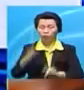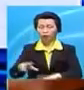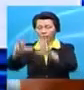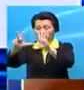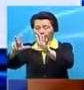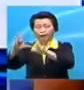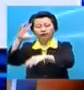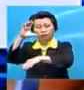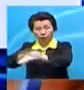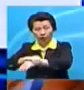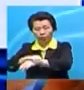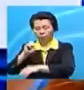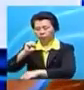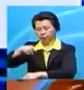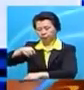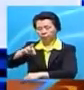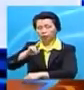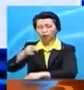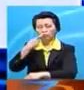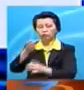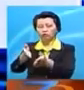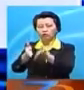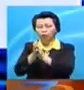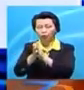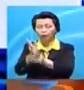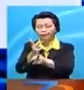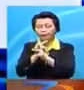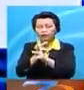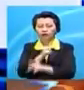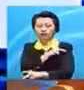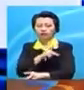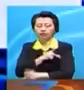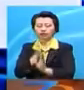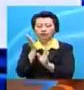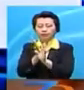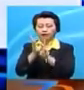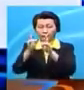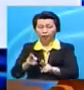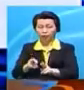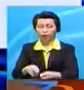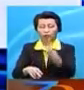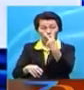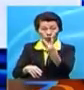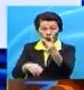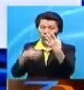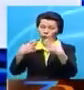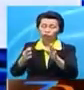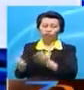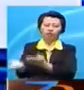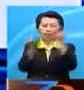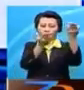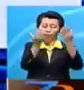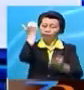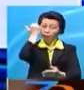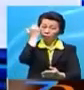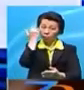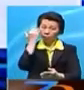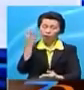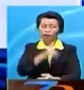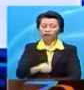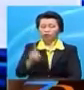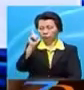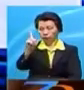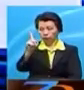individu ditahan SPRM berhubung kes permohonan pinjaman peribadi Bank Rakyat. Dua daripadanya sudah dihadapkan ke mahkamah, manakala